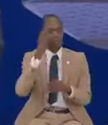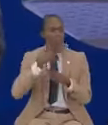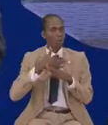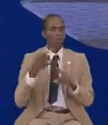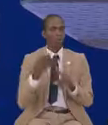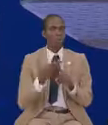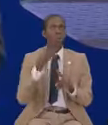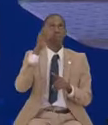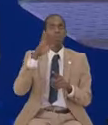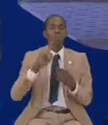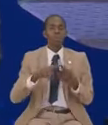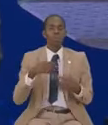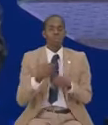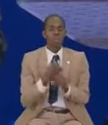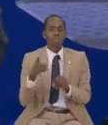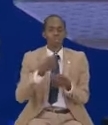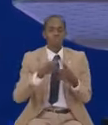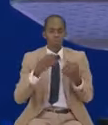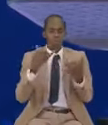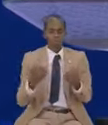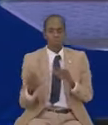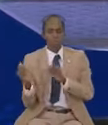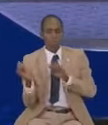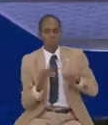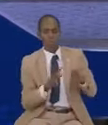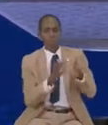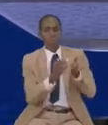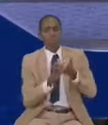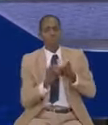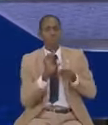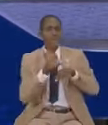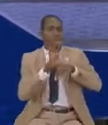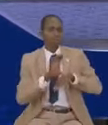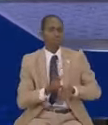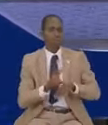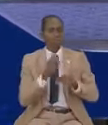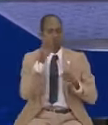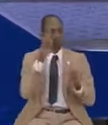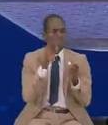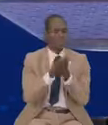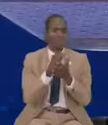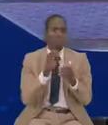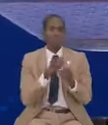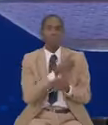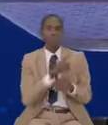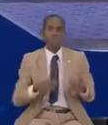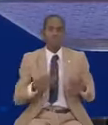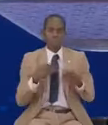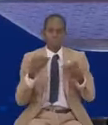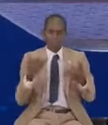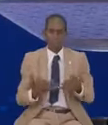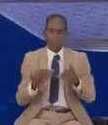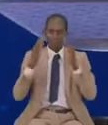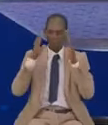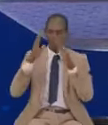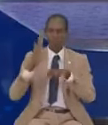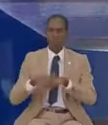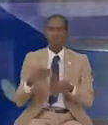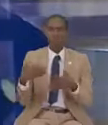ait la culture et la condition et la situation et la langue et avoir